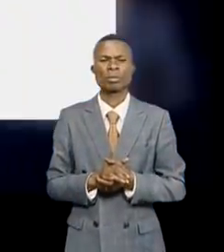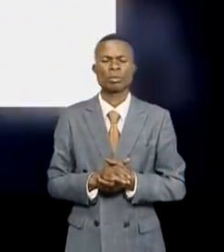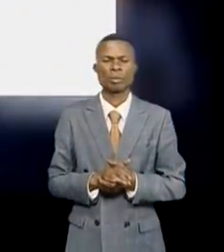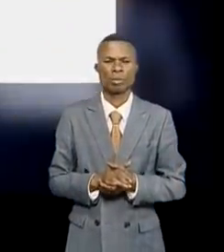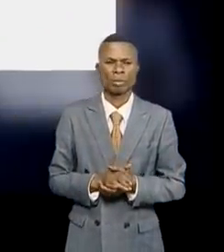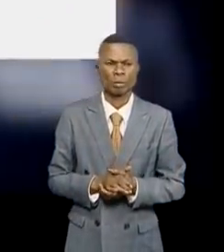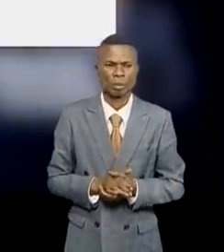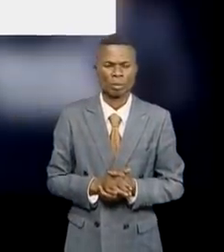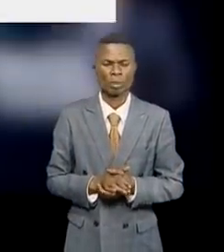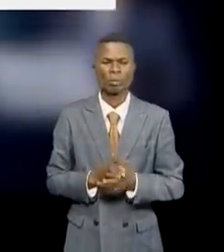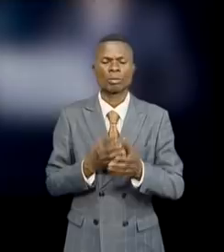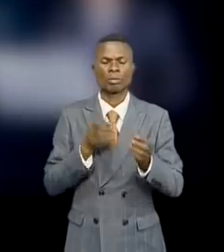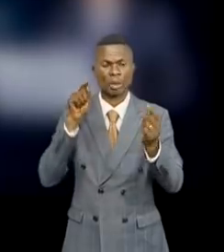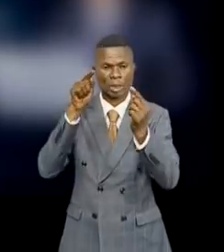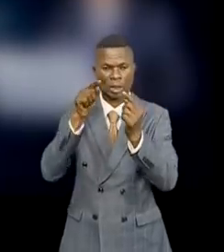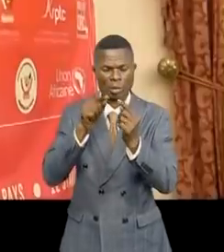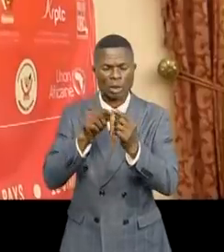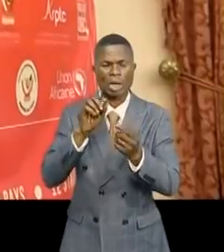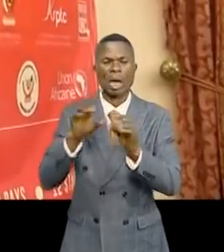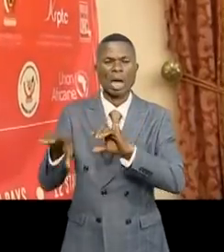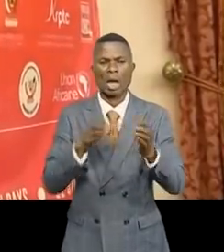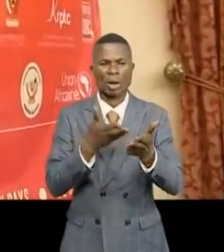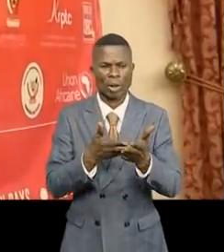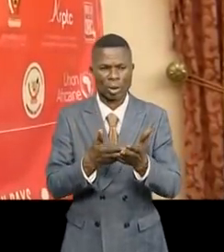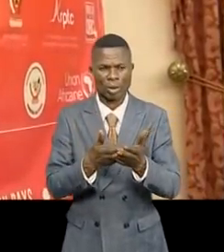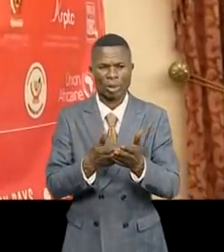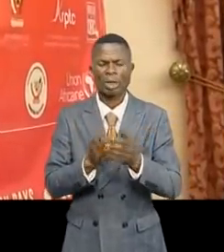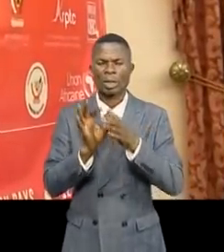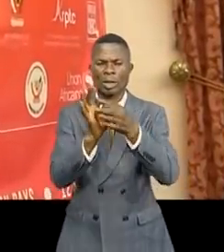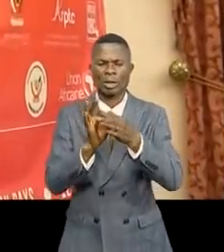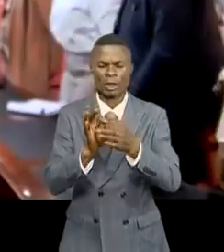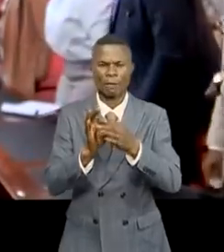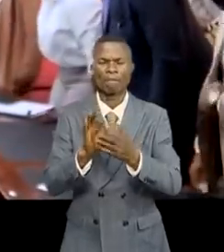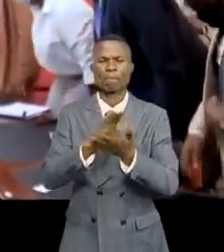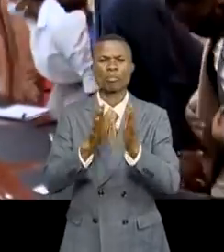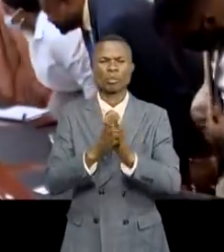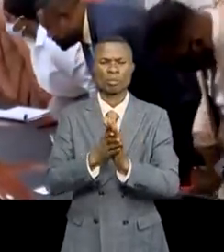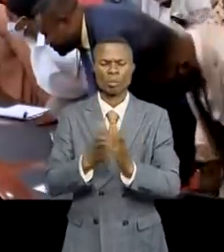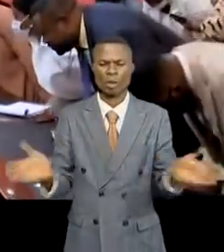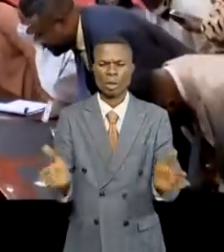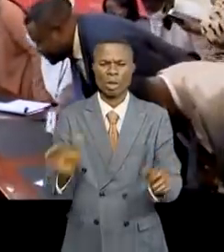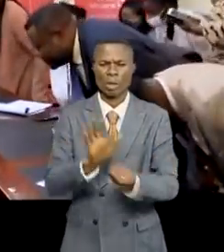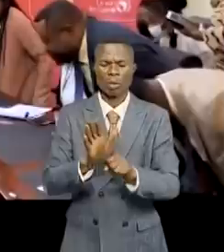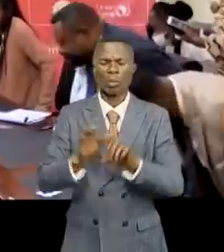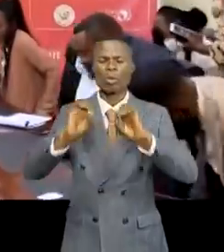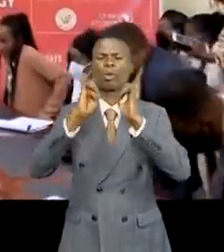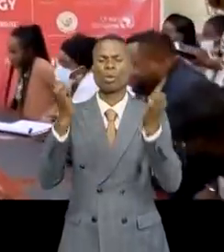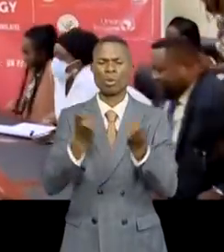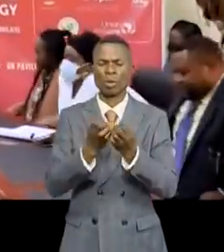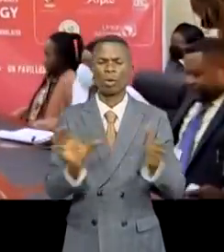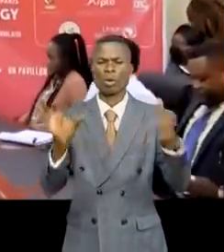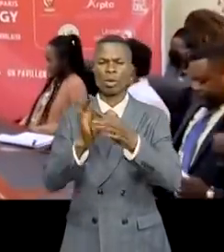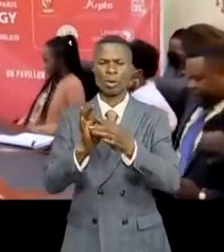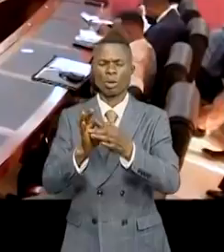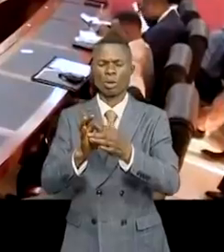A évoqué l'objectif de cet événement qui s'est toujours attaché à être un accélérateur d'entreprises et les liens entre la